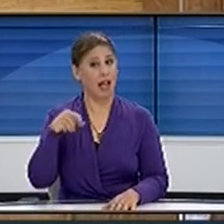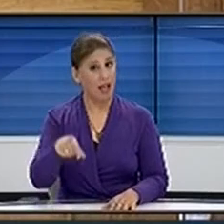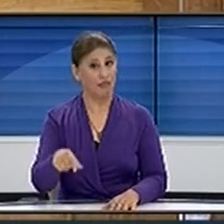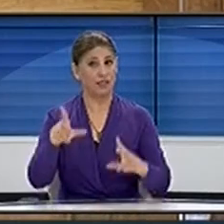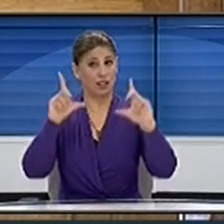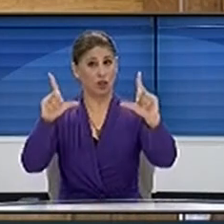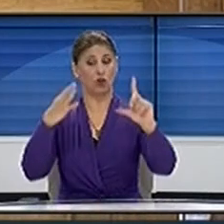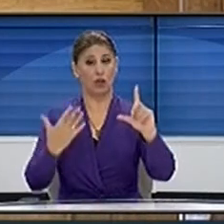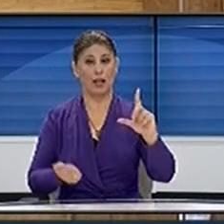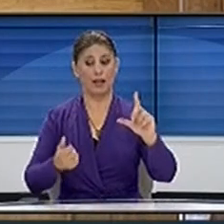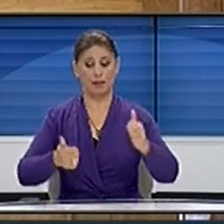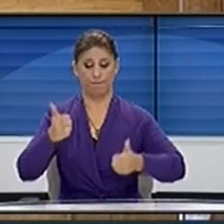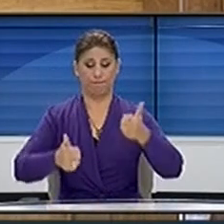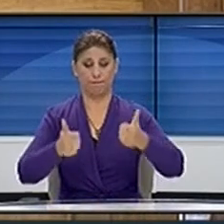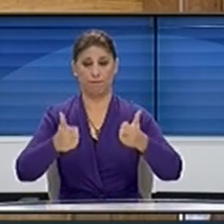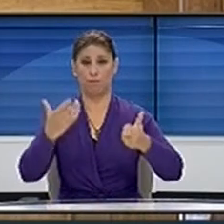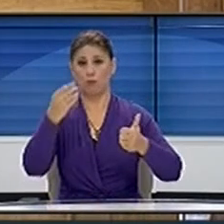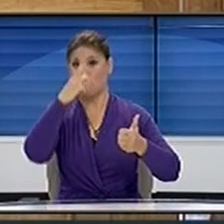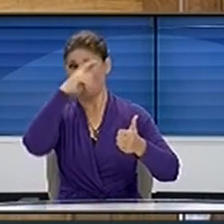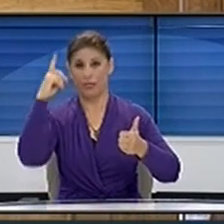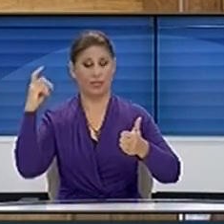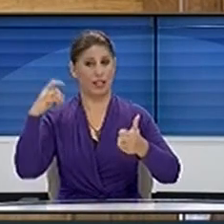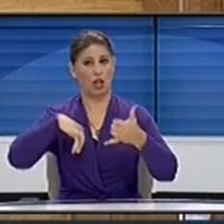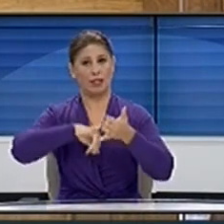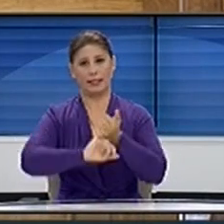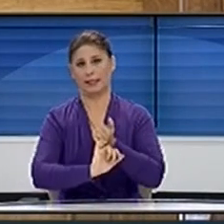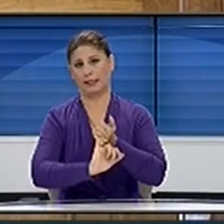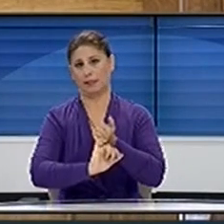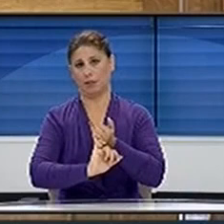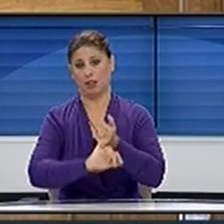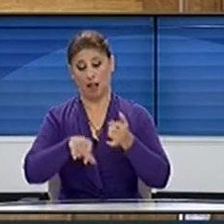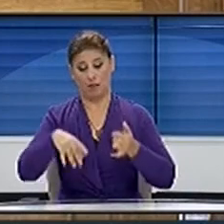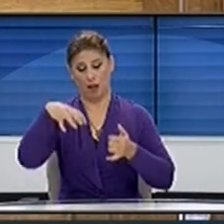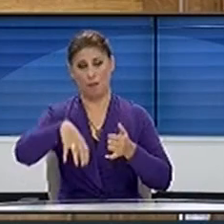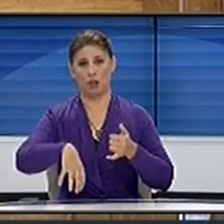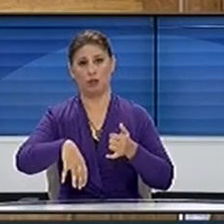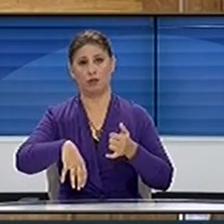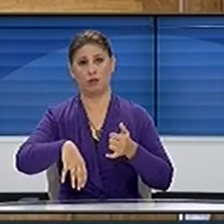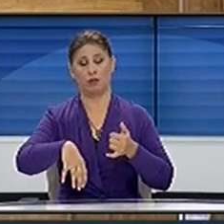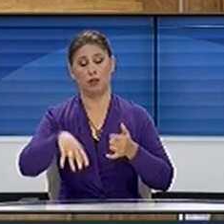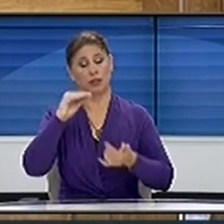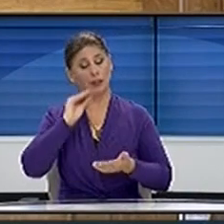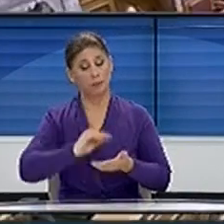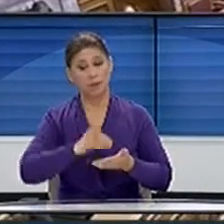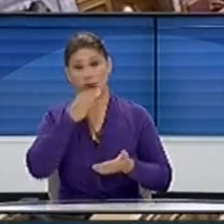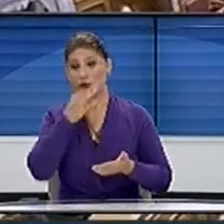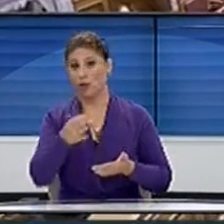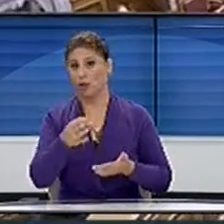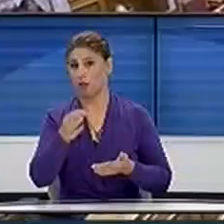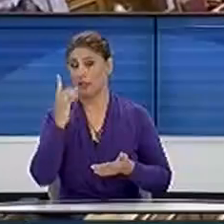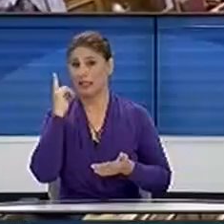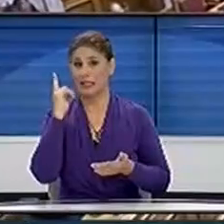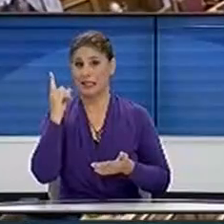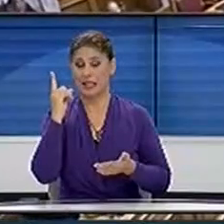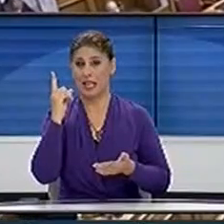που θα αναμετρηθεί με τα πολύ δύσκολα στοιχήματα της συγκυρίας. Παραλαμβάνω ότι σε